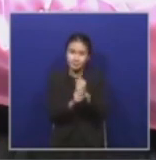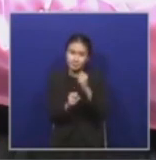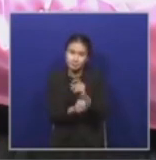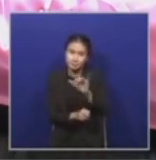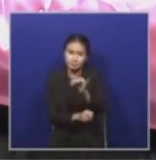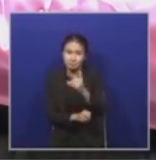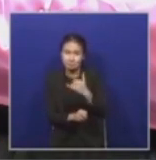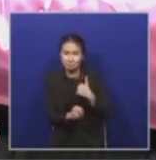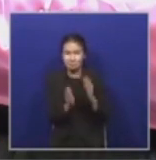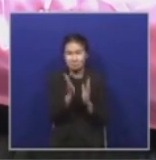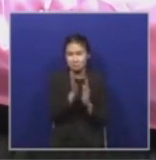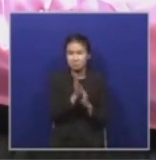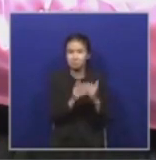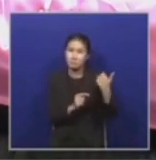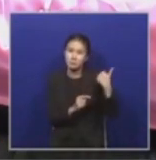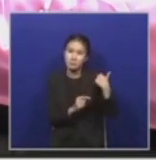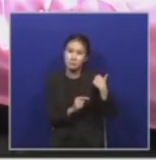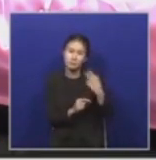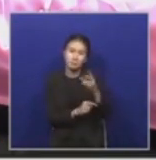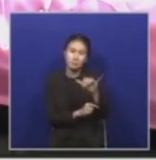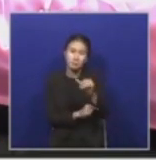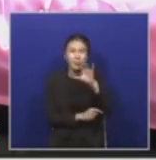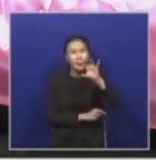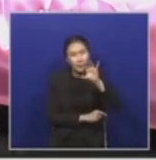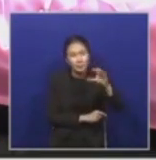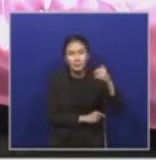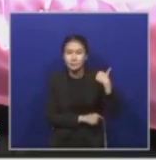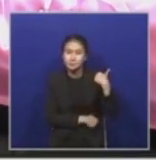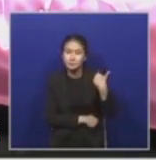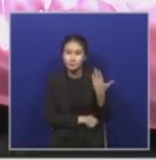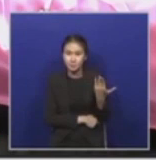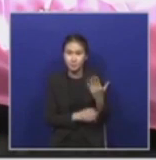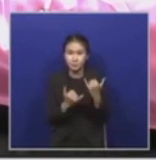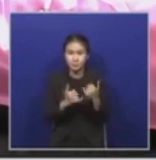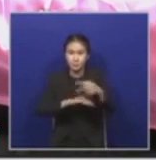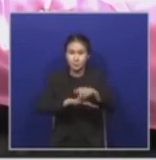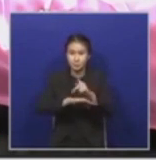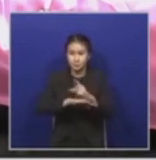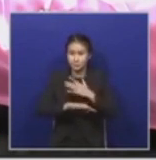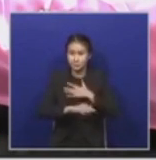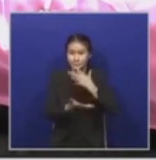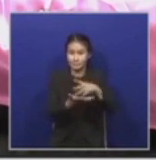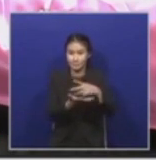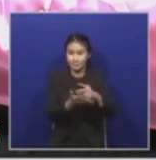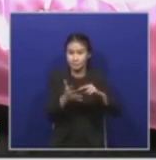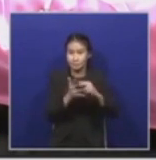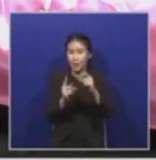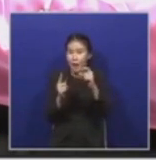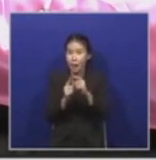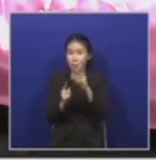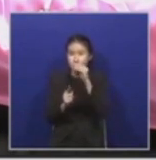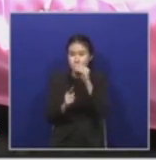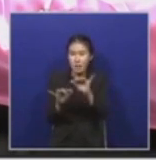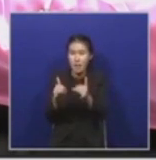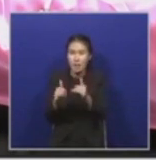รบมือบางทีก็มีเสียงโห่ฮานะครับท่านประธานครับที่ผมพูดอย่างนี้เนี่ยไม่ได้เล่นคำนะครับแต่